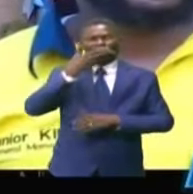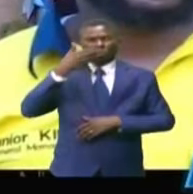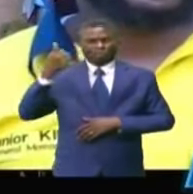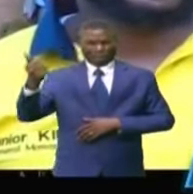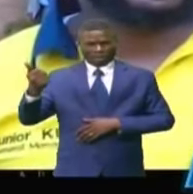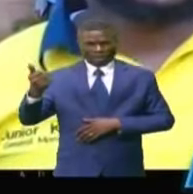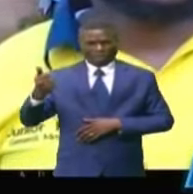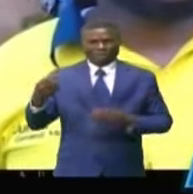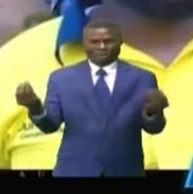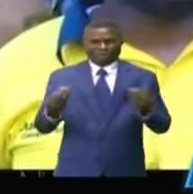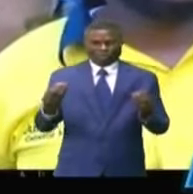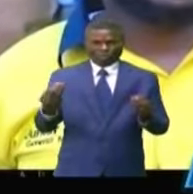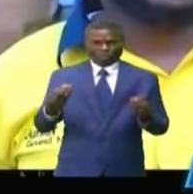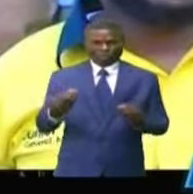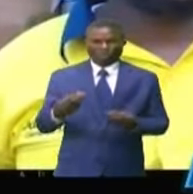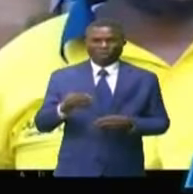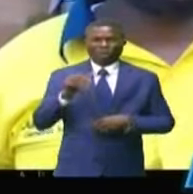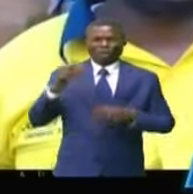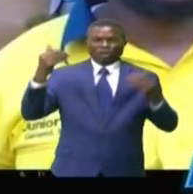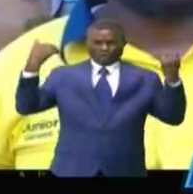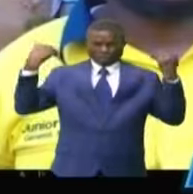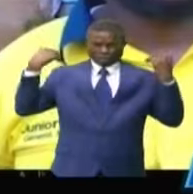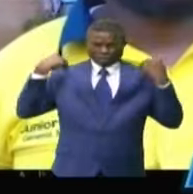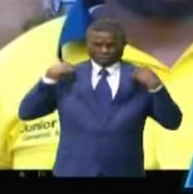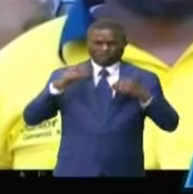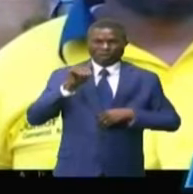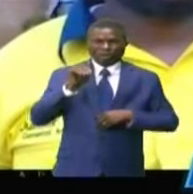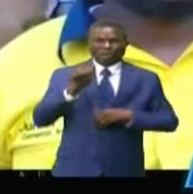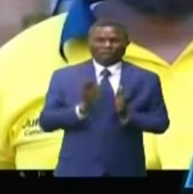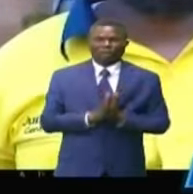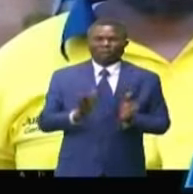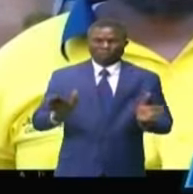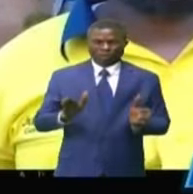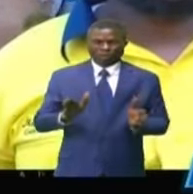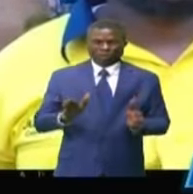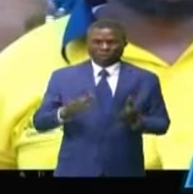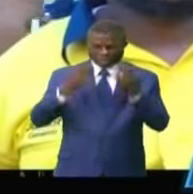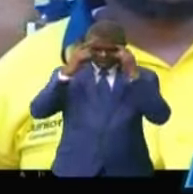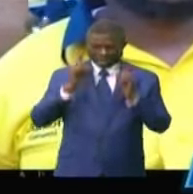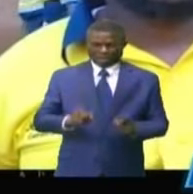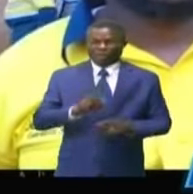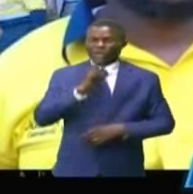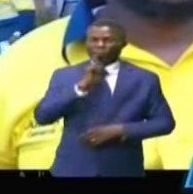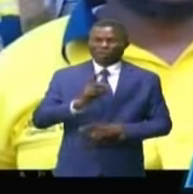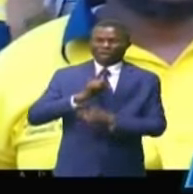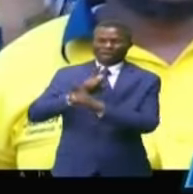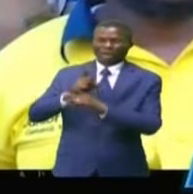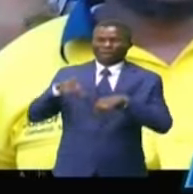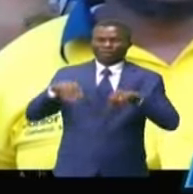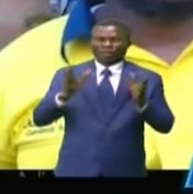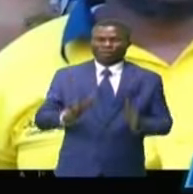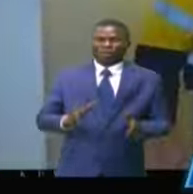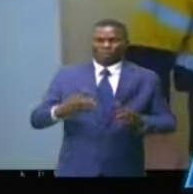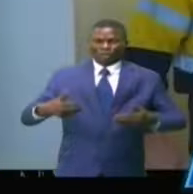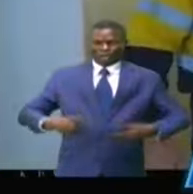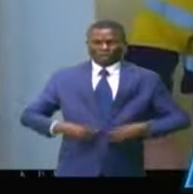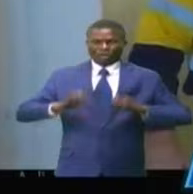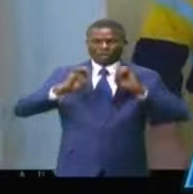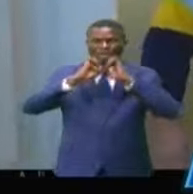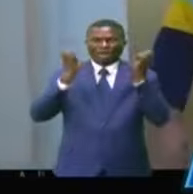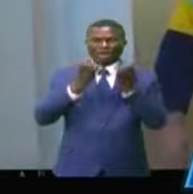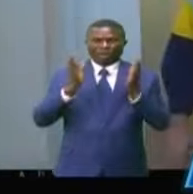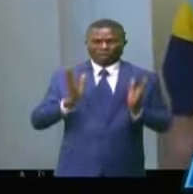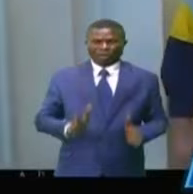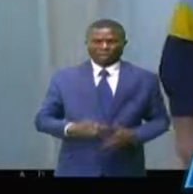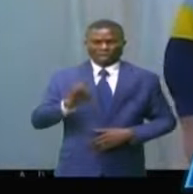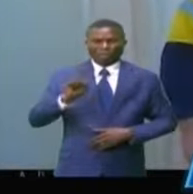que les DG tiennent vraiment ces combats pour défendre les Congolais, surtout les jeunes entrepreneurs. Point de